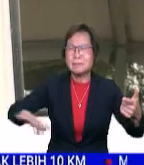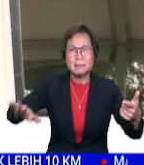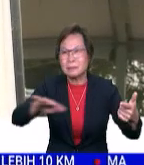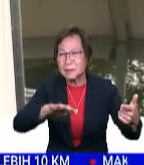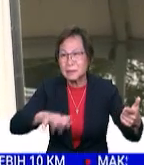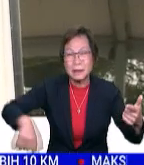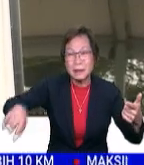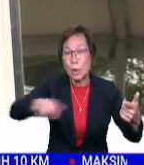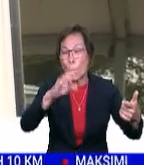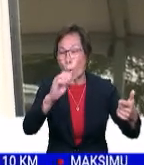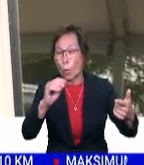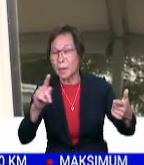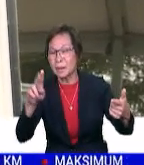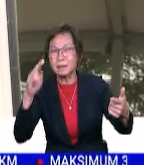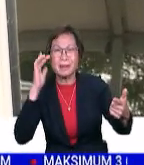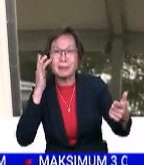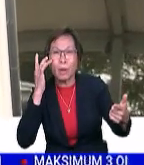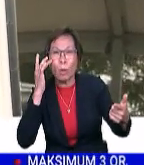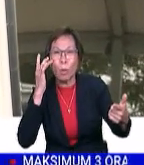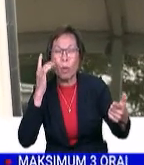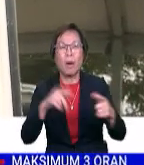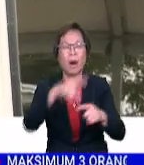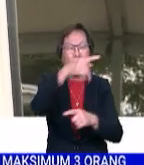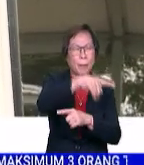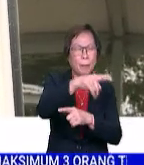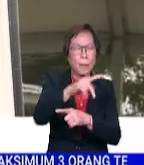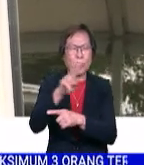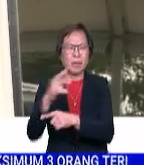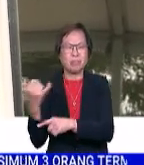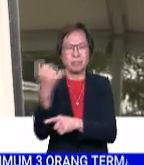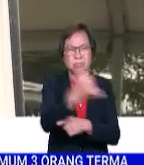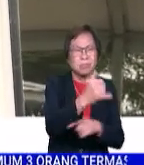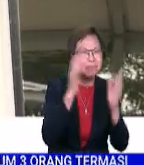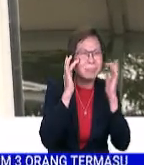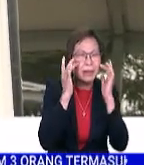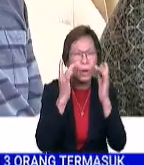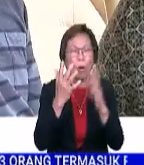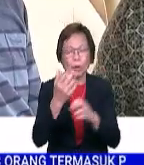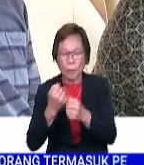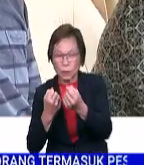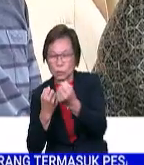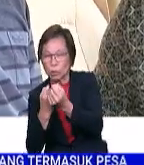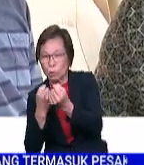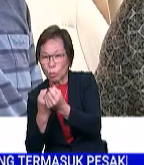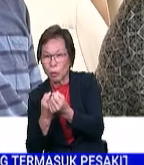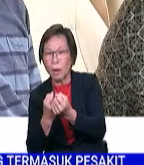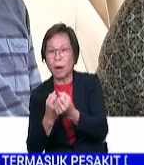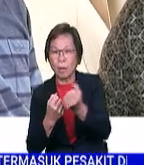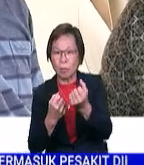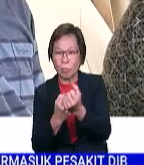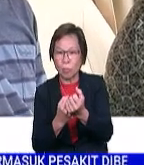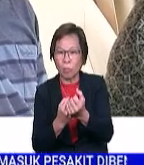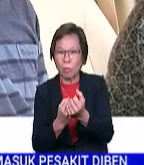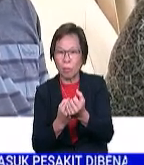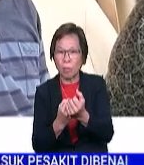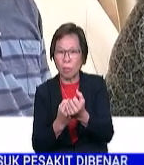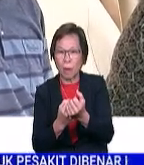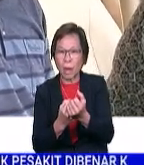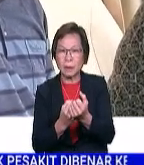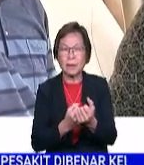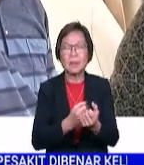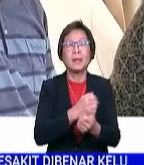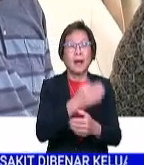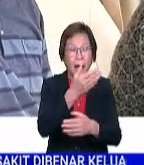sekiranya tempat-tempat ataupun PPV yang mereka pergikan ini dapat memberi sokongan dan mempunyai keadaan infra yang